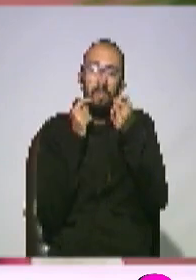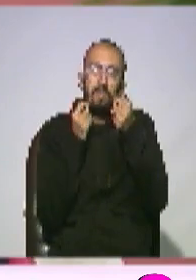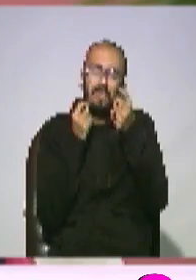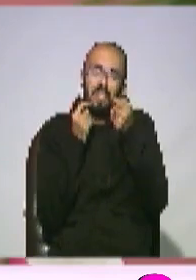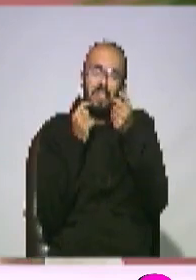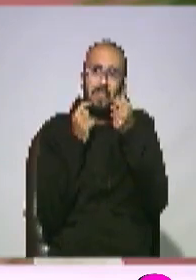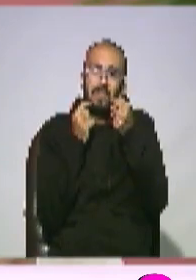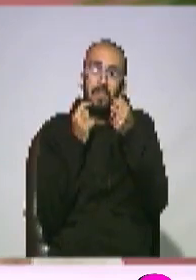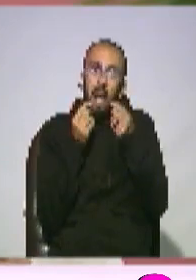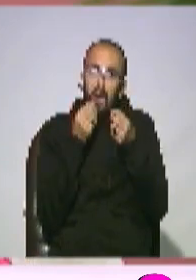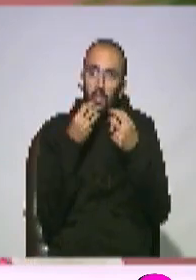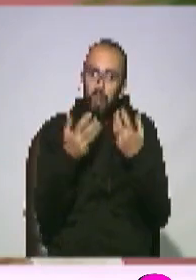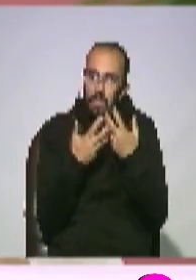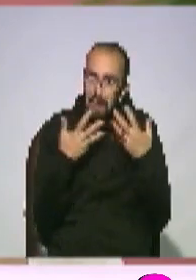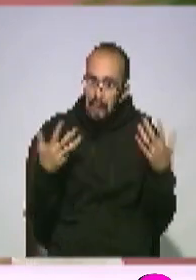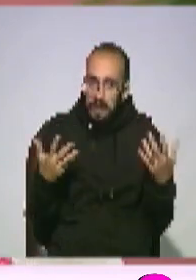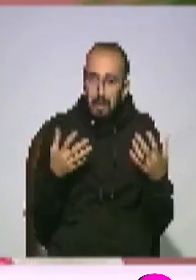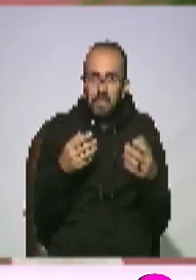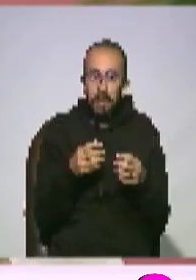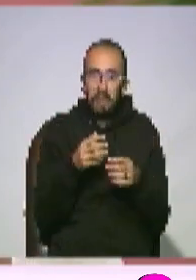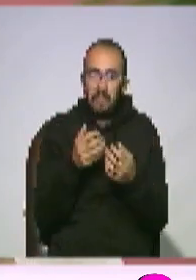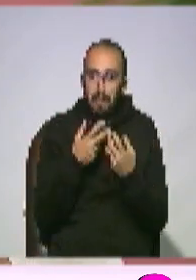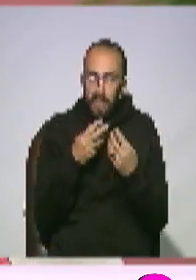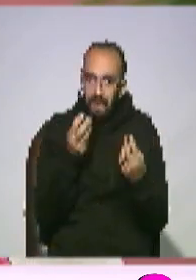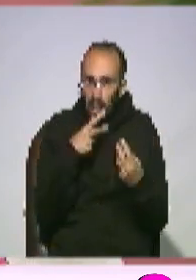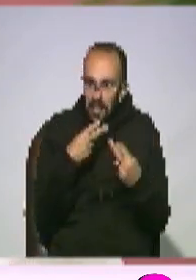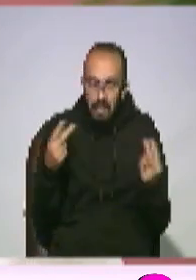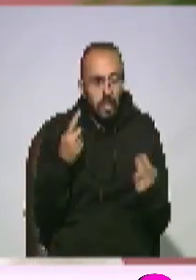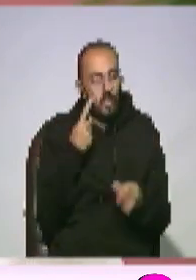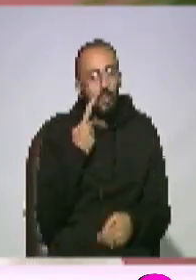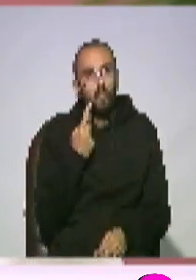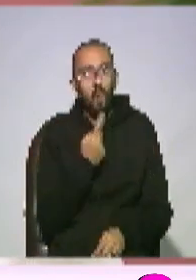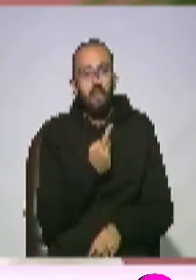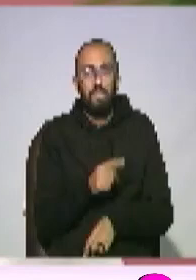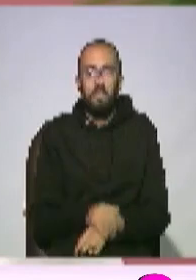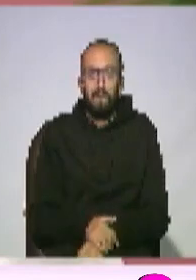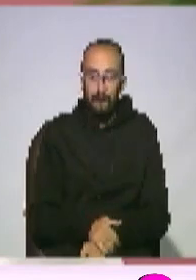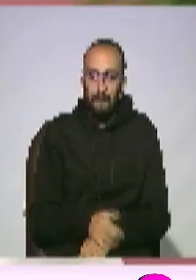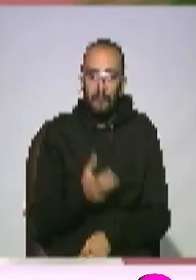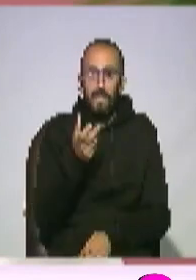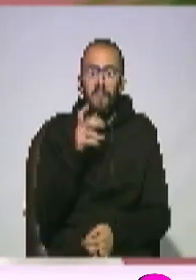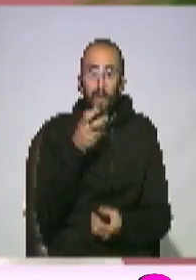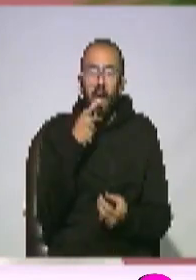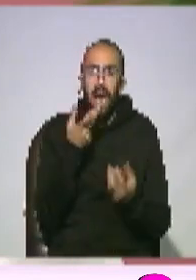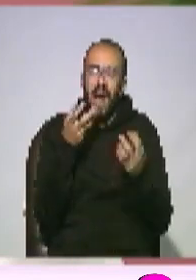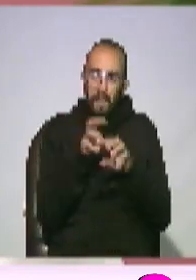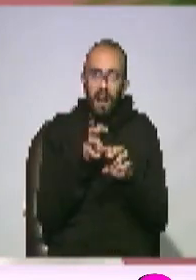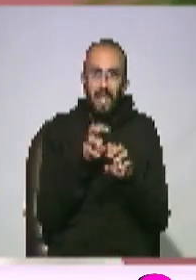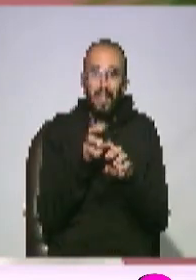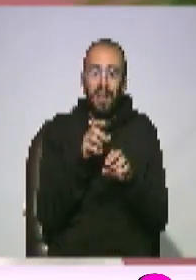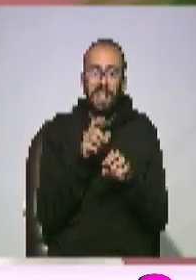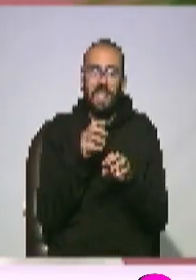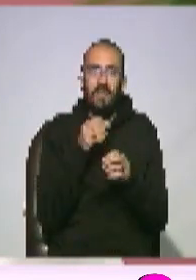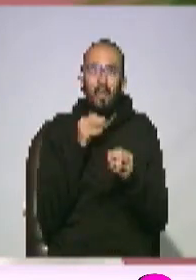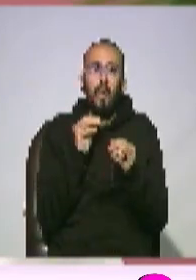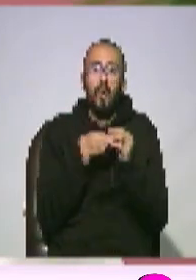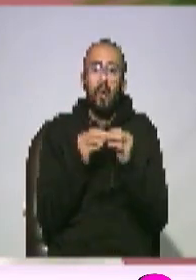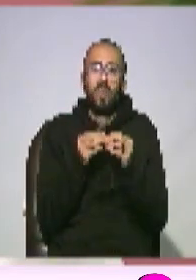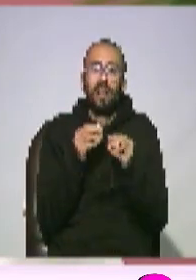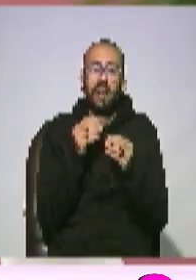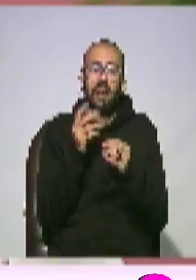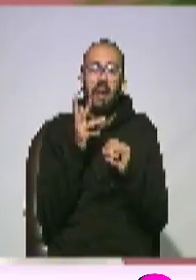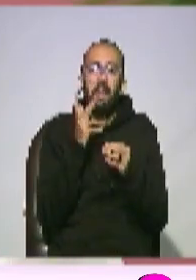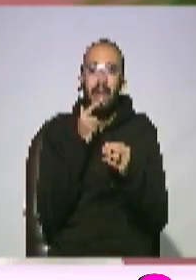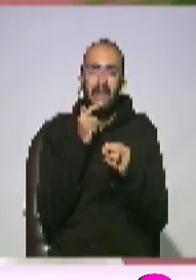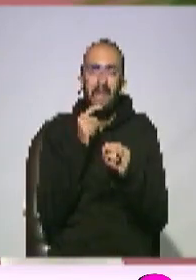السكريات واكليه خضر خضروات واكليه فاكهه، وخاصه الفواكه الغامقه اللي هي ليها لون نبيتي